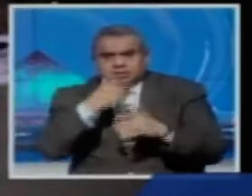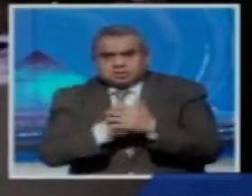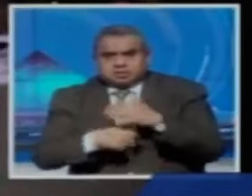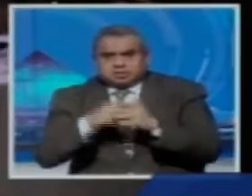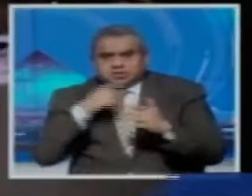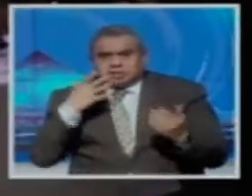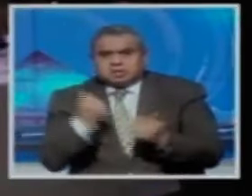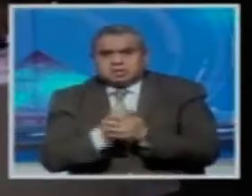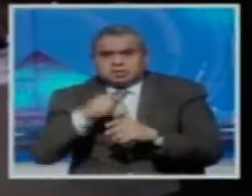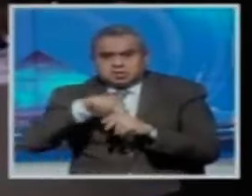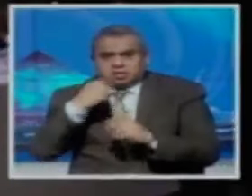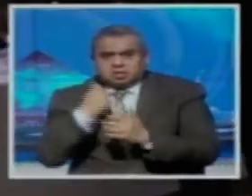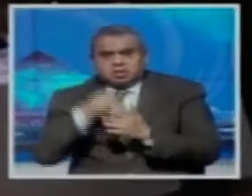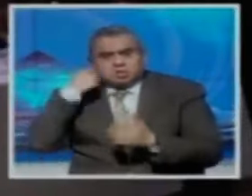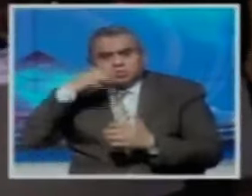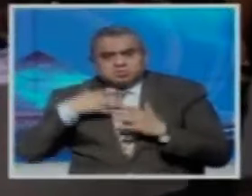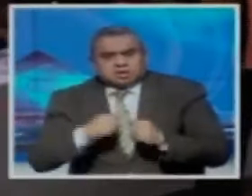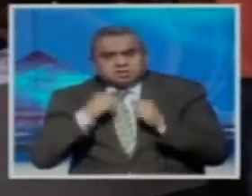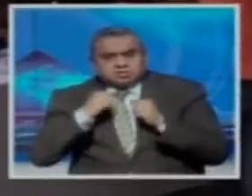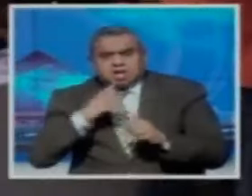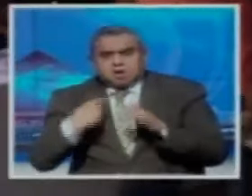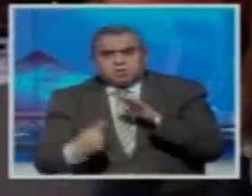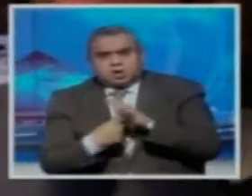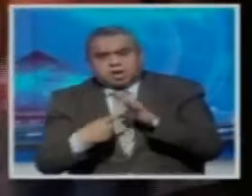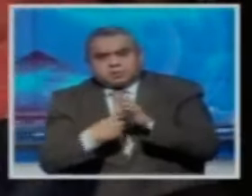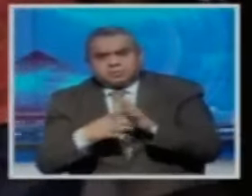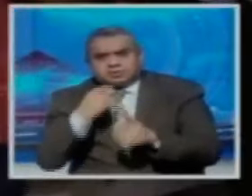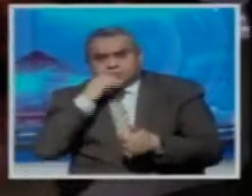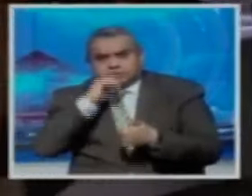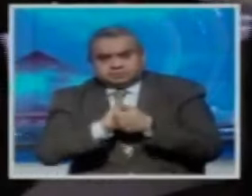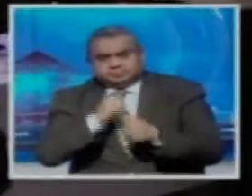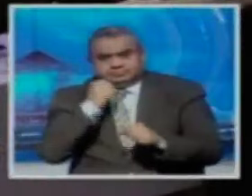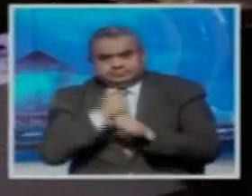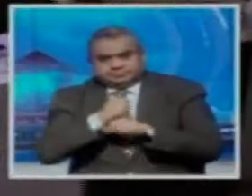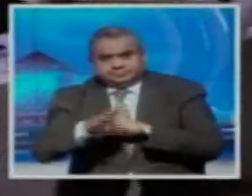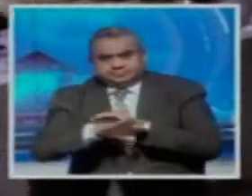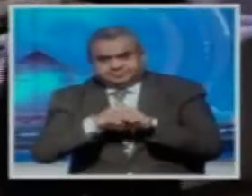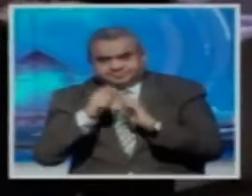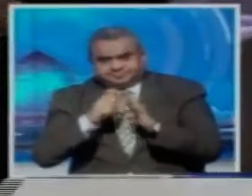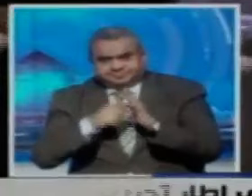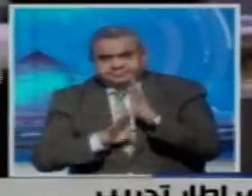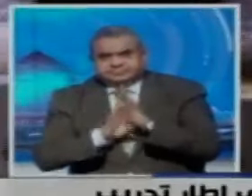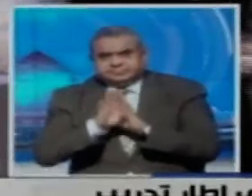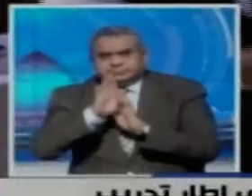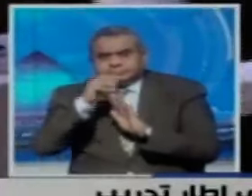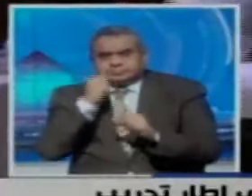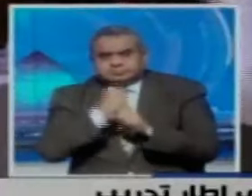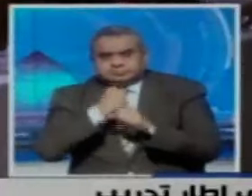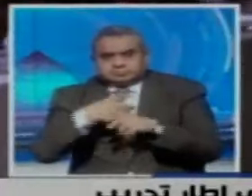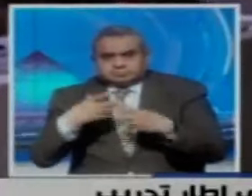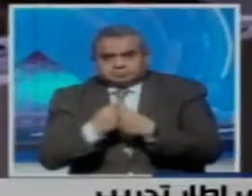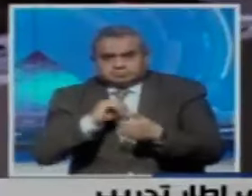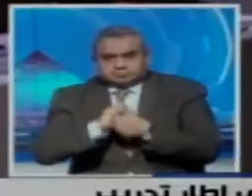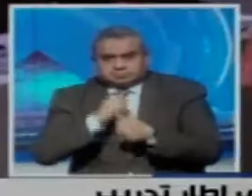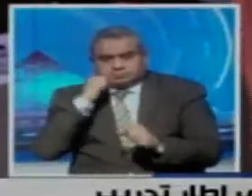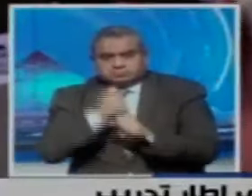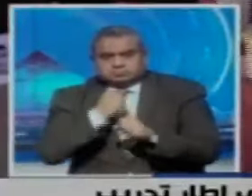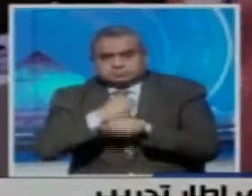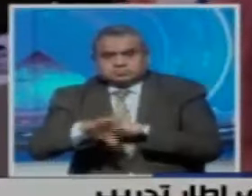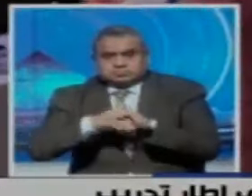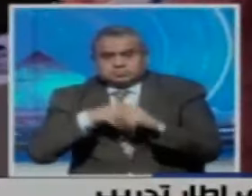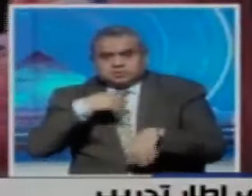التأمين الصحي أو في وزارة الصحة أو في الجامعات أو المعاهد للعلاج، وبنتبع كل قواعد العلاج